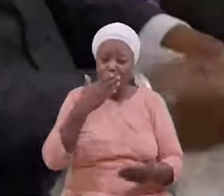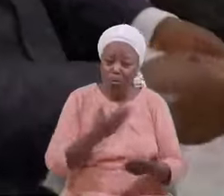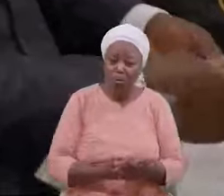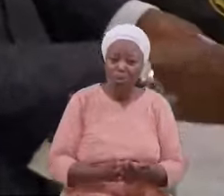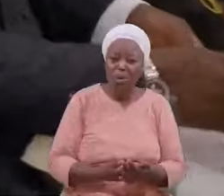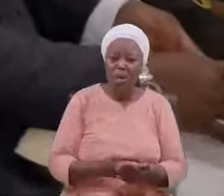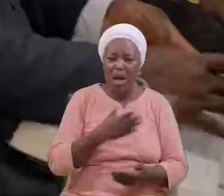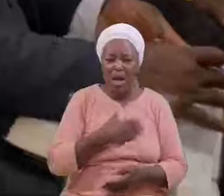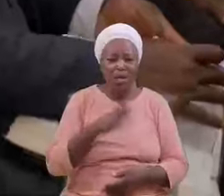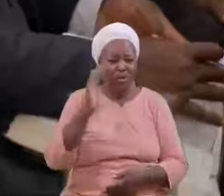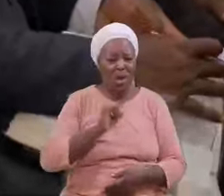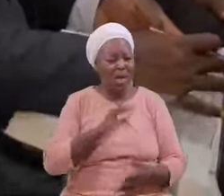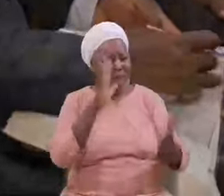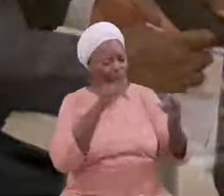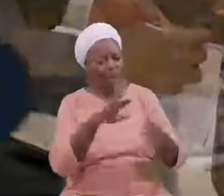espérer que